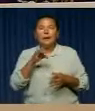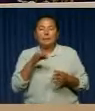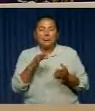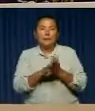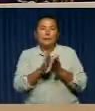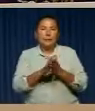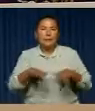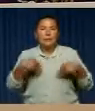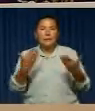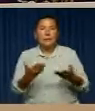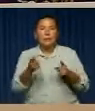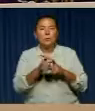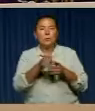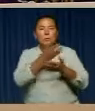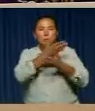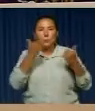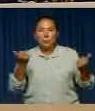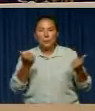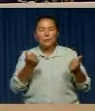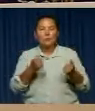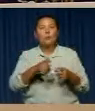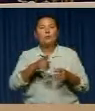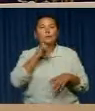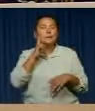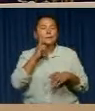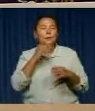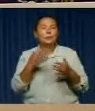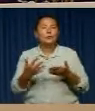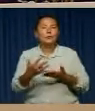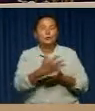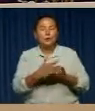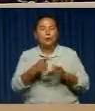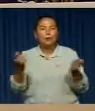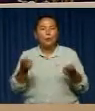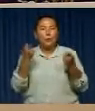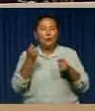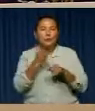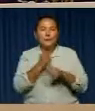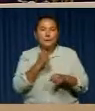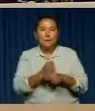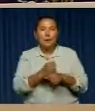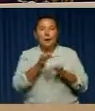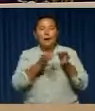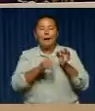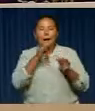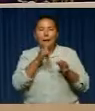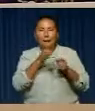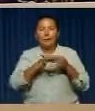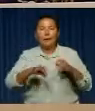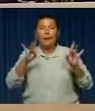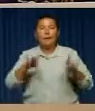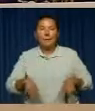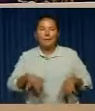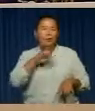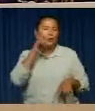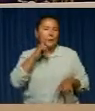да, оған сөзім жоқ. Бірақ жаңағындай жасырында түрде жиналып алып, той жасап, я болмаса жаңағындай кальян ашып, кафелерде отыр,